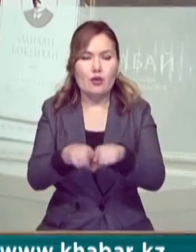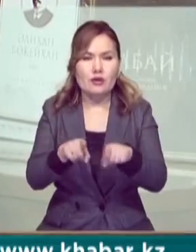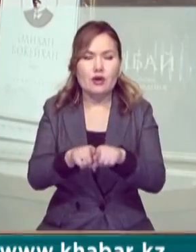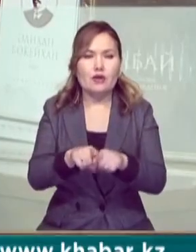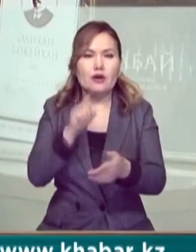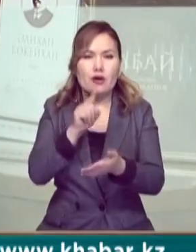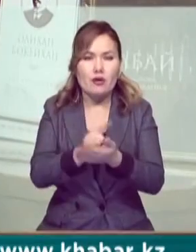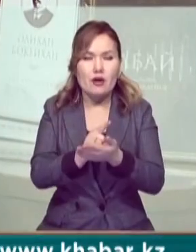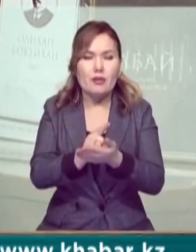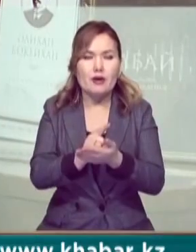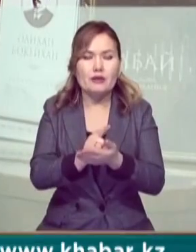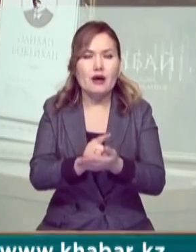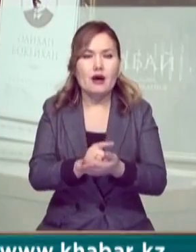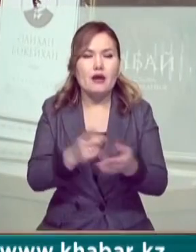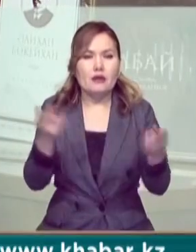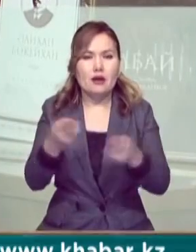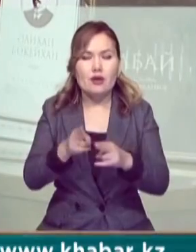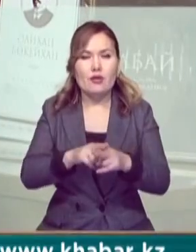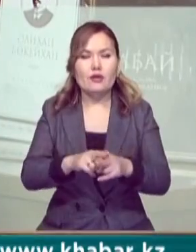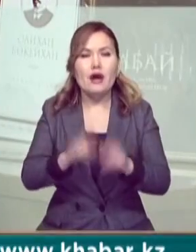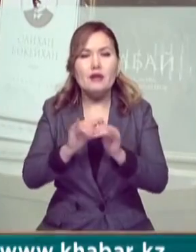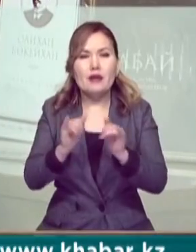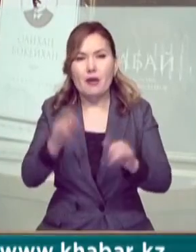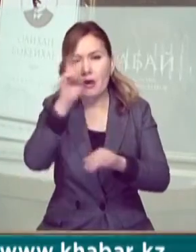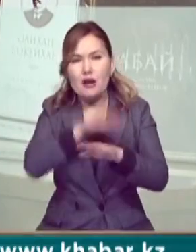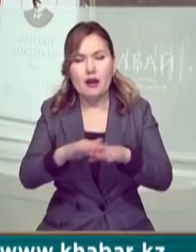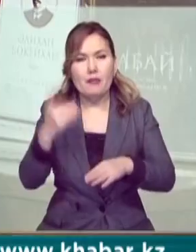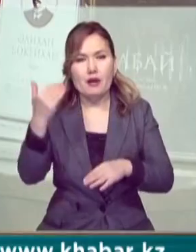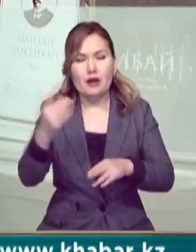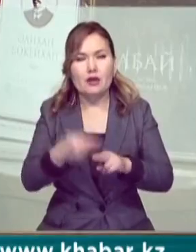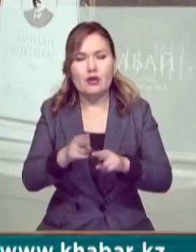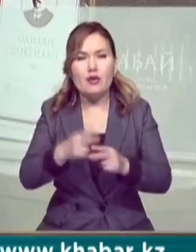құзыреті міндетті түрде дамыған мемлекеттерде оппозицияның қолындағы мәселе.